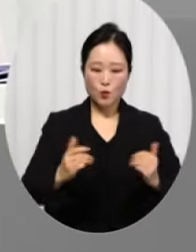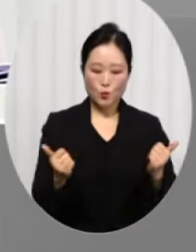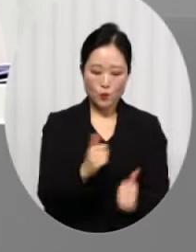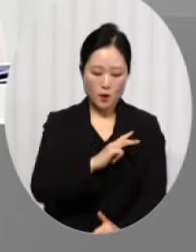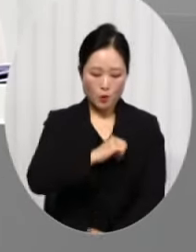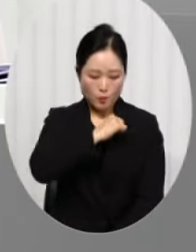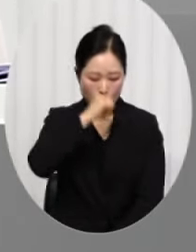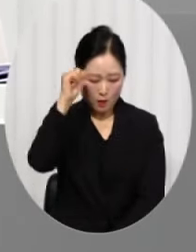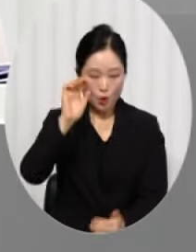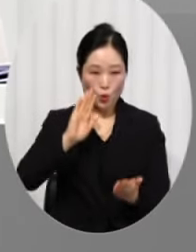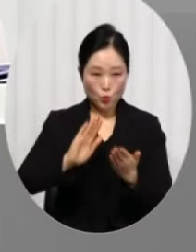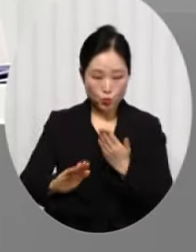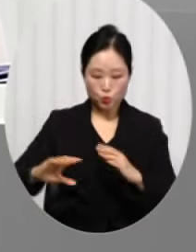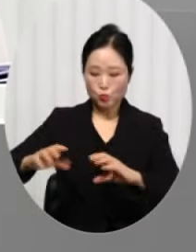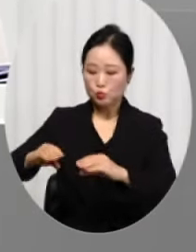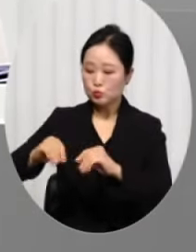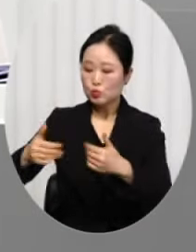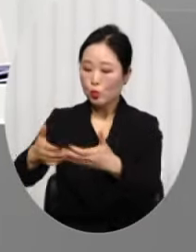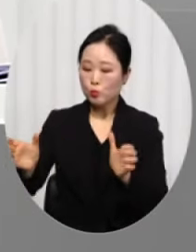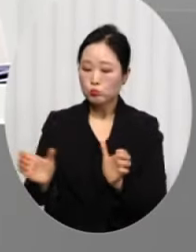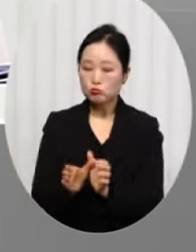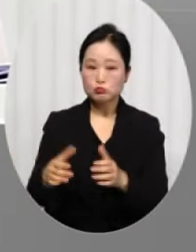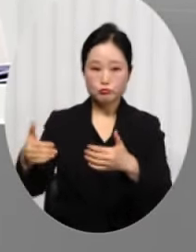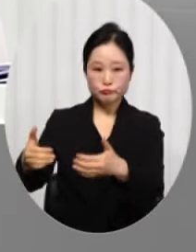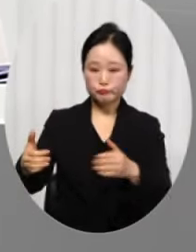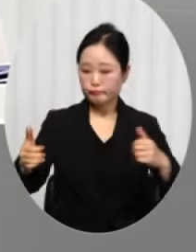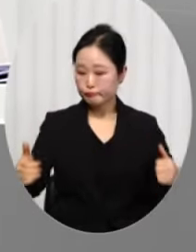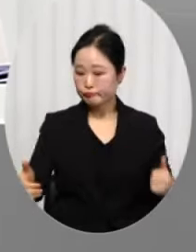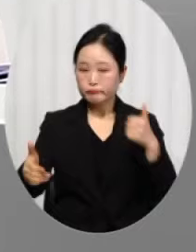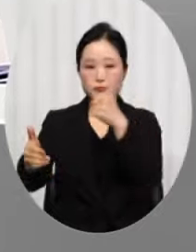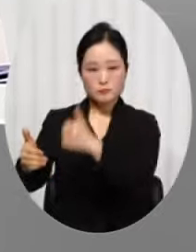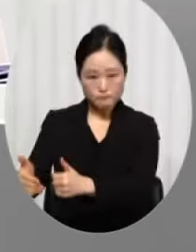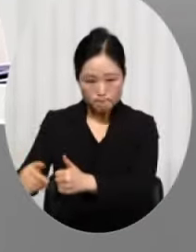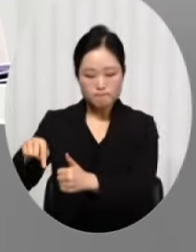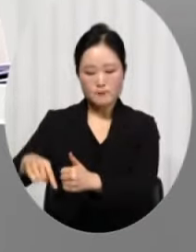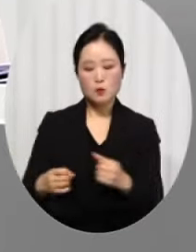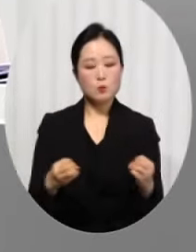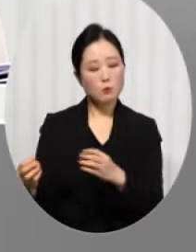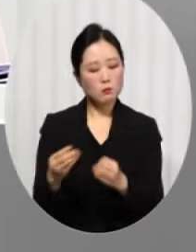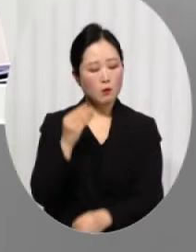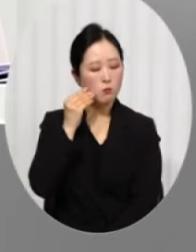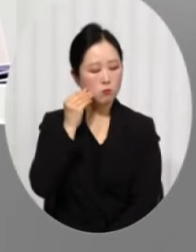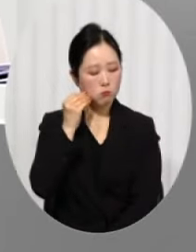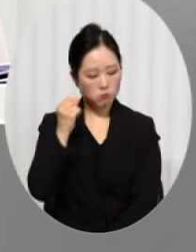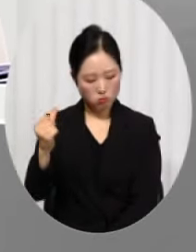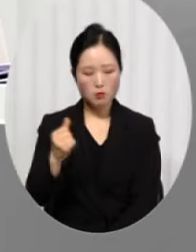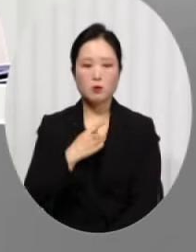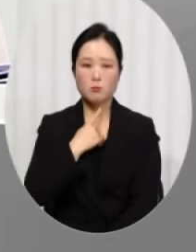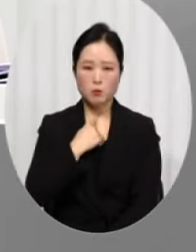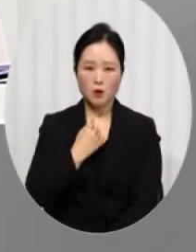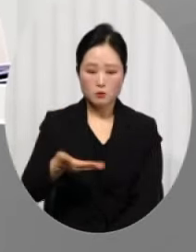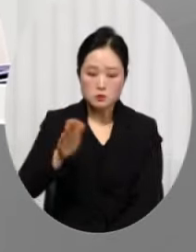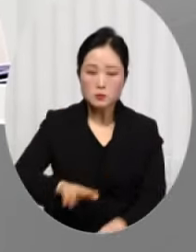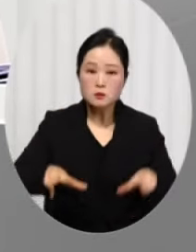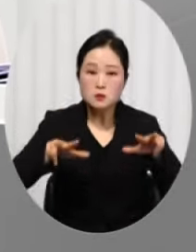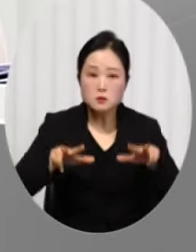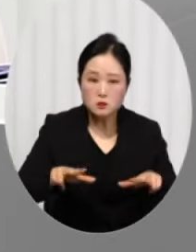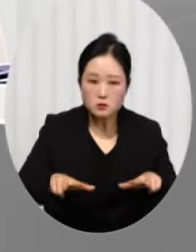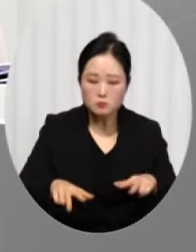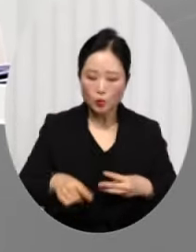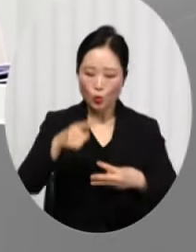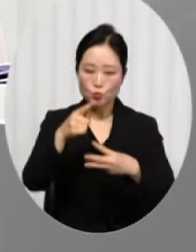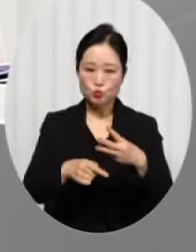이전에 대해서 협의를 했습니다. 제가 아까 판넬 보여드렸죠. 윤석열 정부 장관 만나자고 통사정을 해도 만나주지 않았습니다.